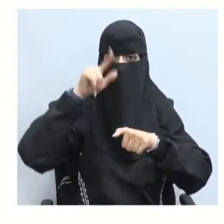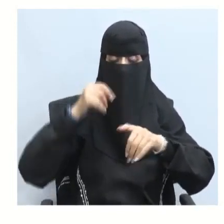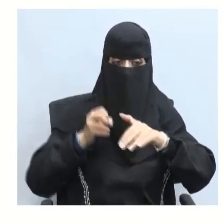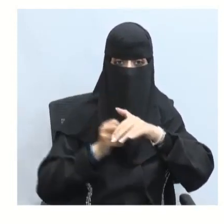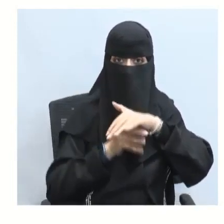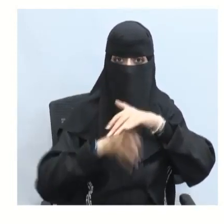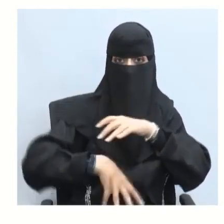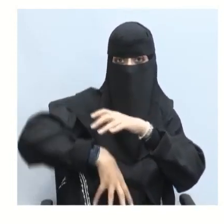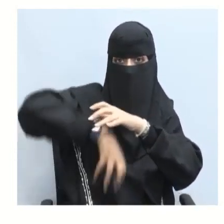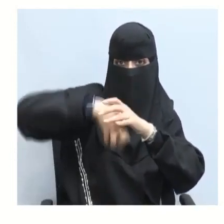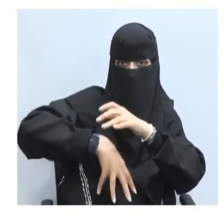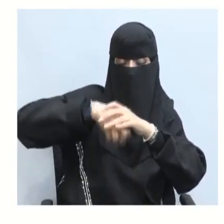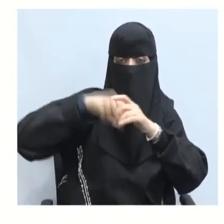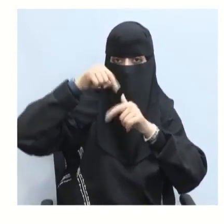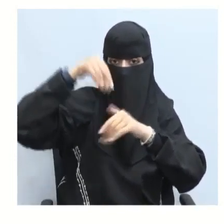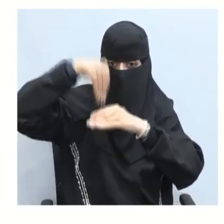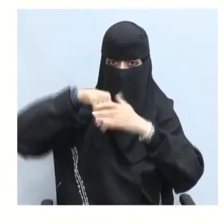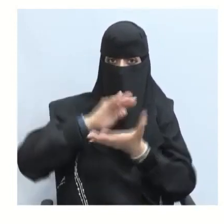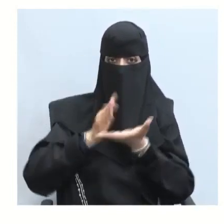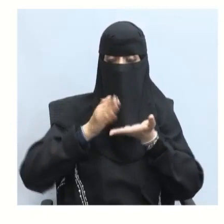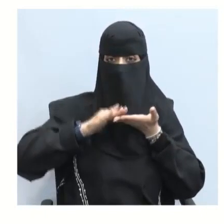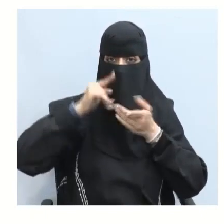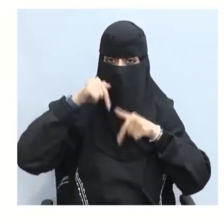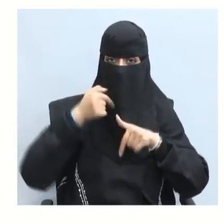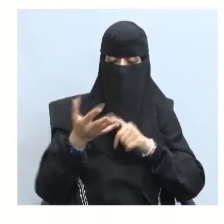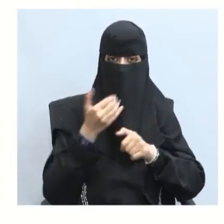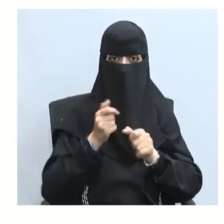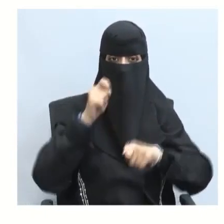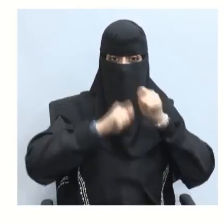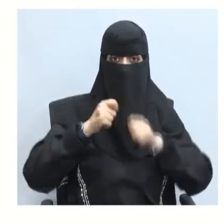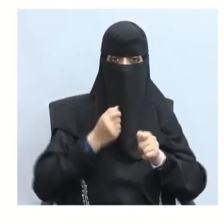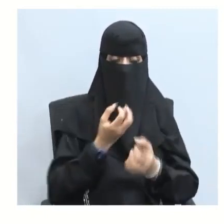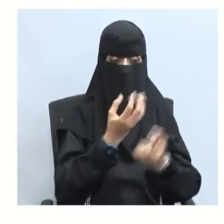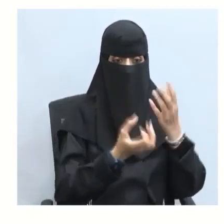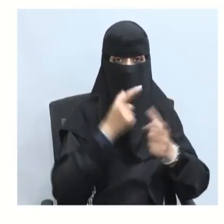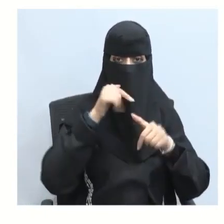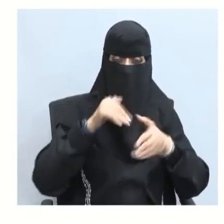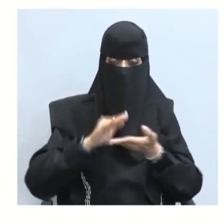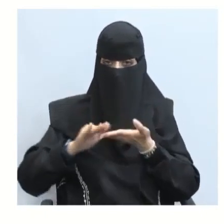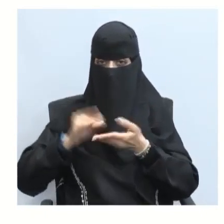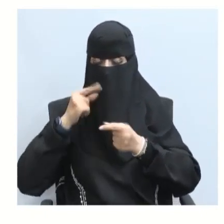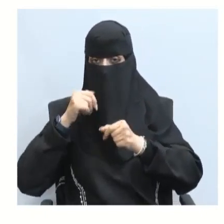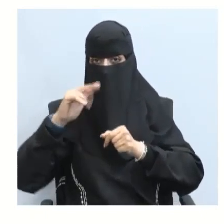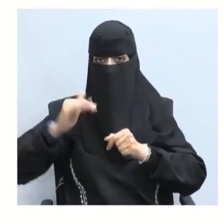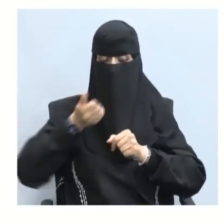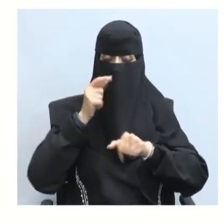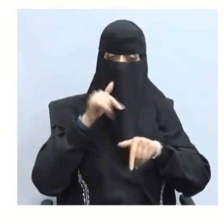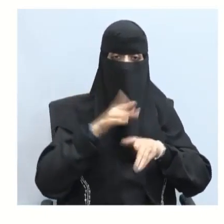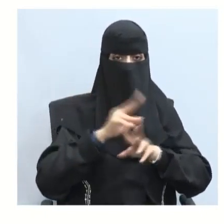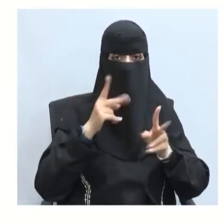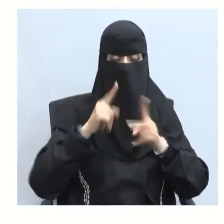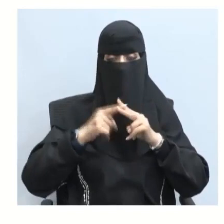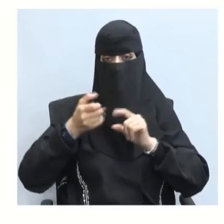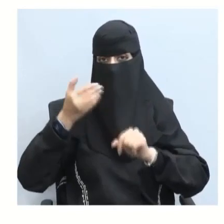جوف الارض تستخدم الهيدروكربونات في الوقود كما تعد مواد خام لكثير من المنتجات من